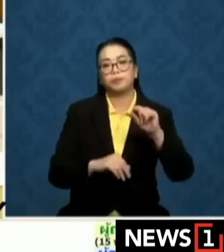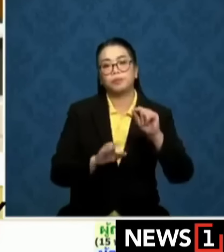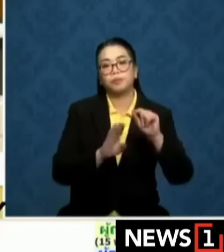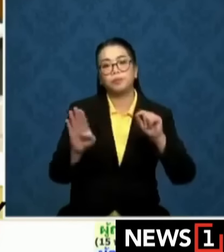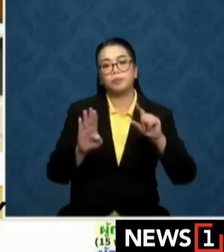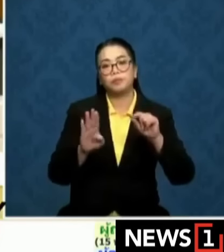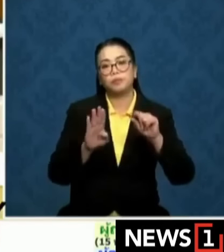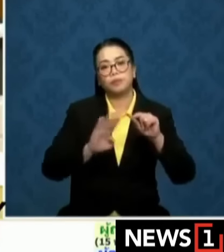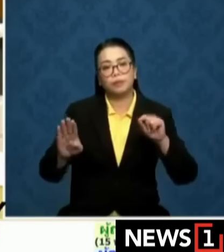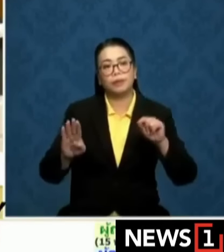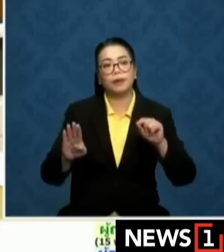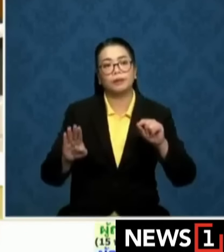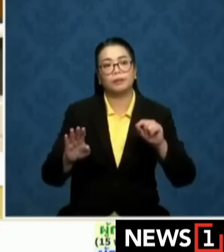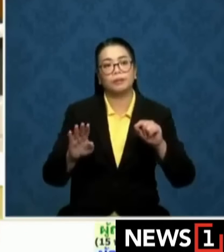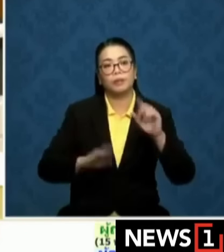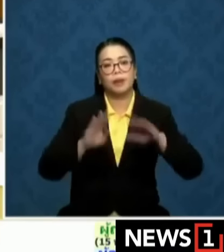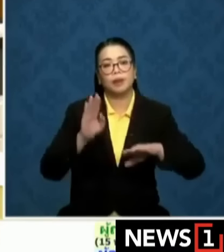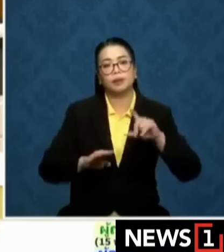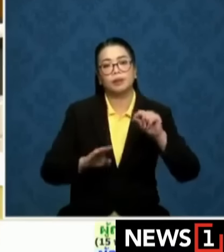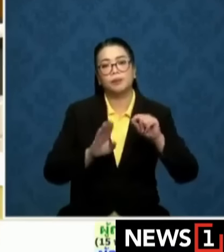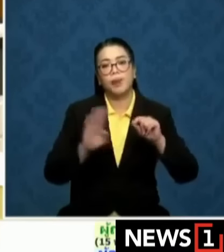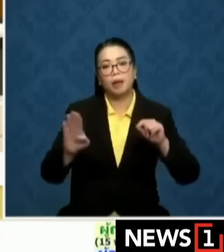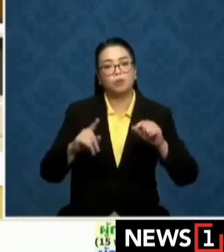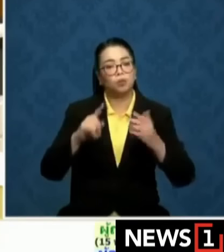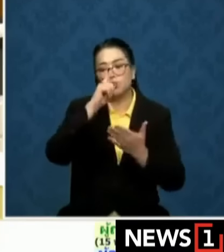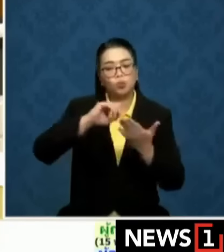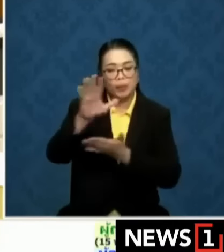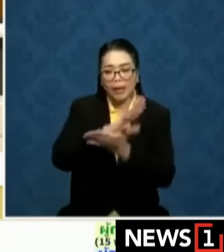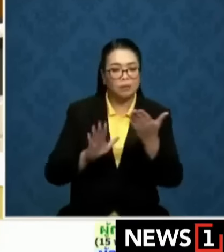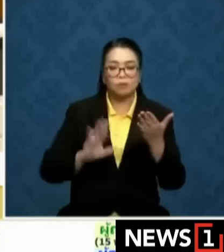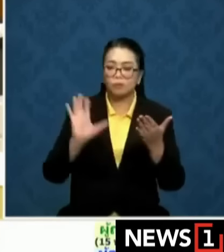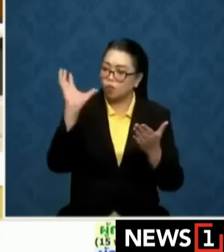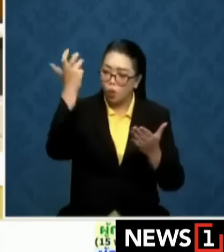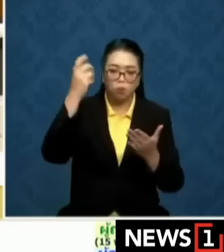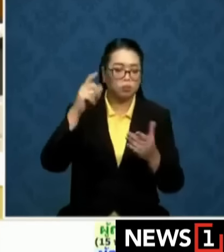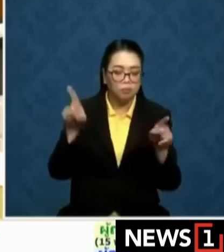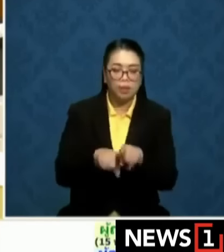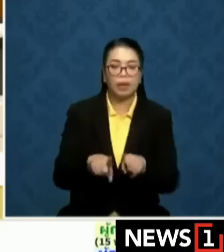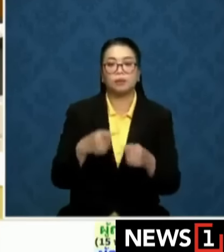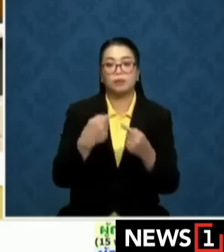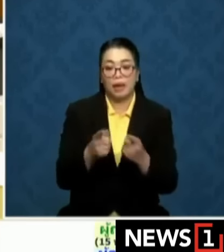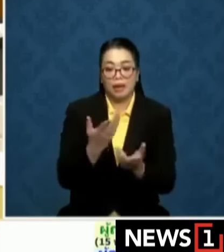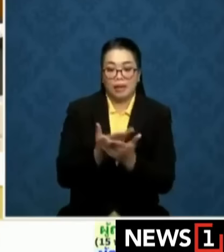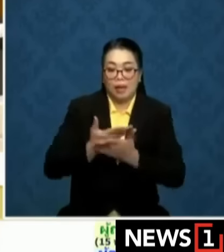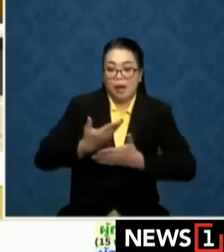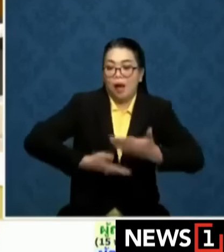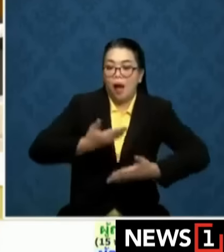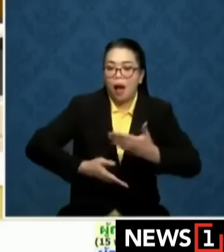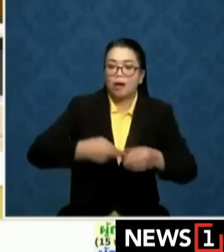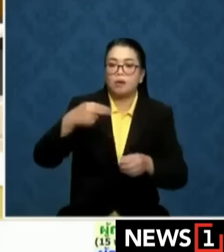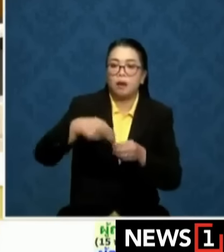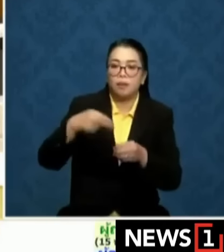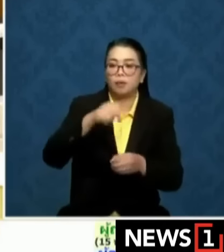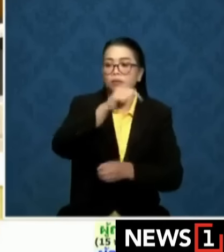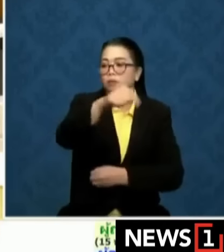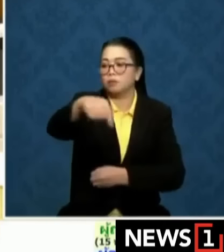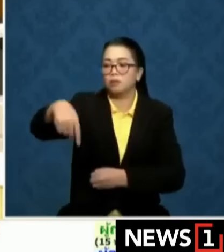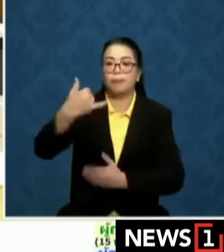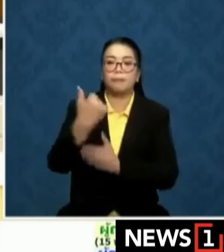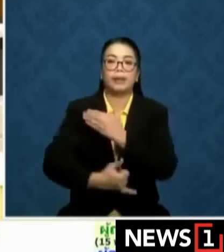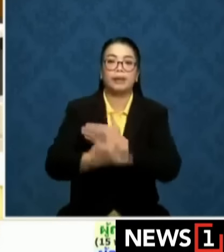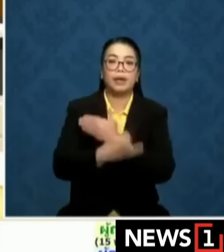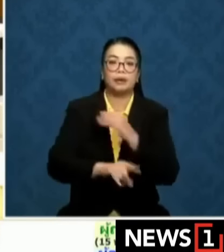ฐมนตรีเห็นปัญหาต่างๆที่เป็นประเด็นรวมไปถึงภาระของกองทุนไม่เคยมีใครคิดจะแก้ปัญหาถึงเป็นแบบนี้กฎเกณฑ์กติ